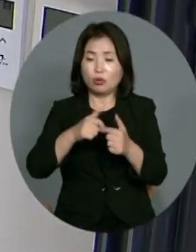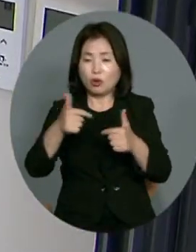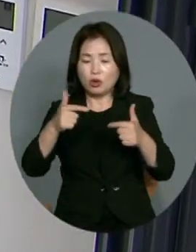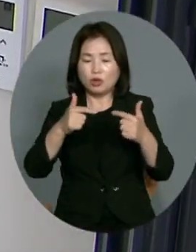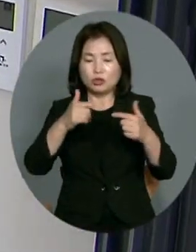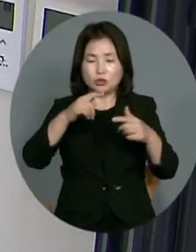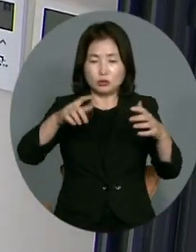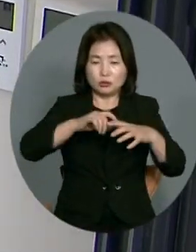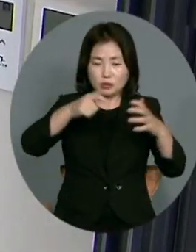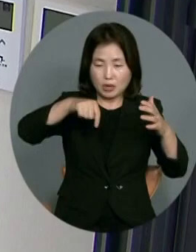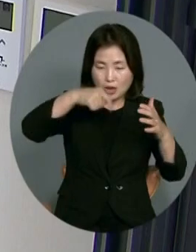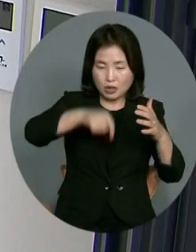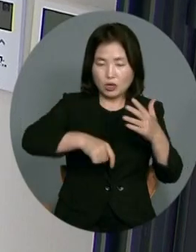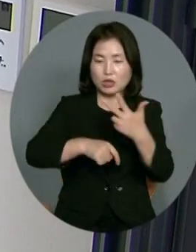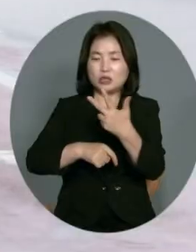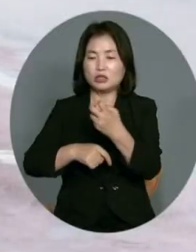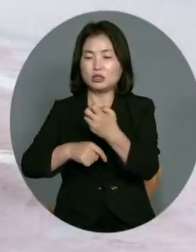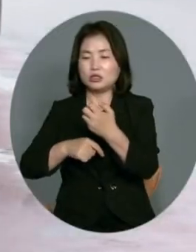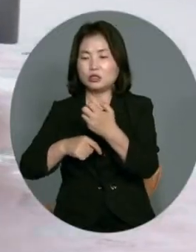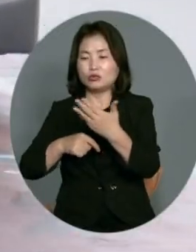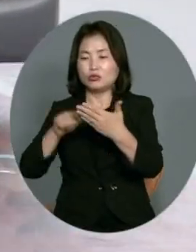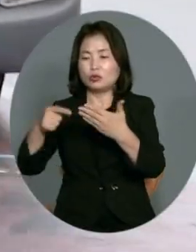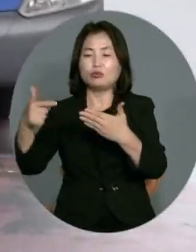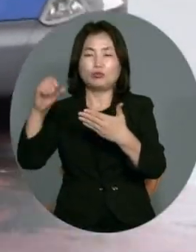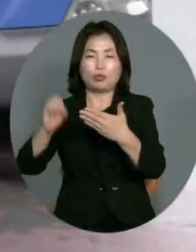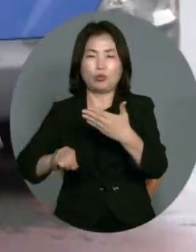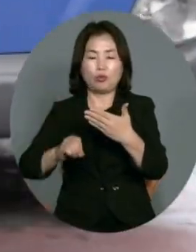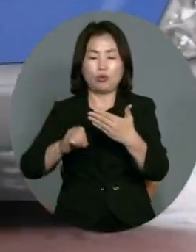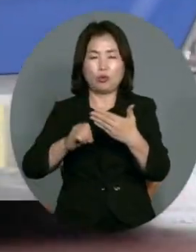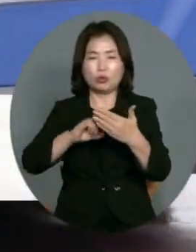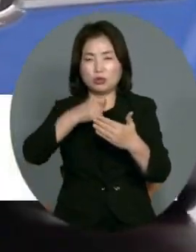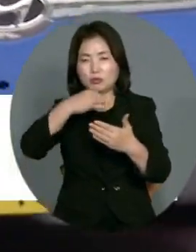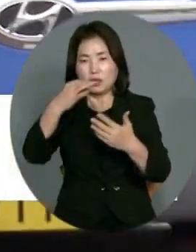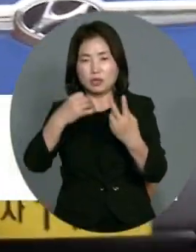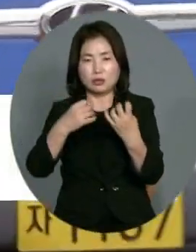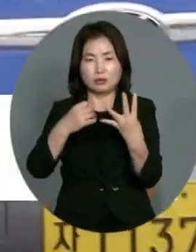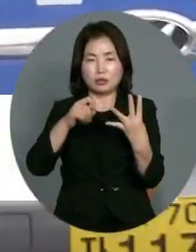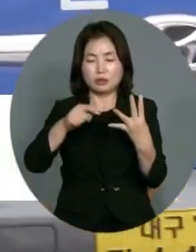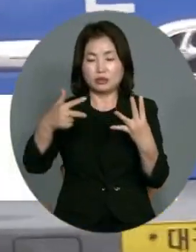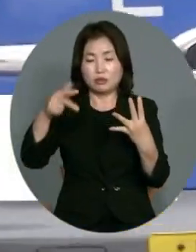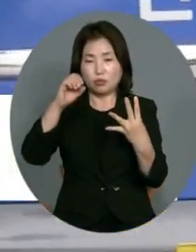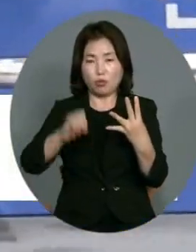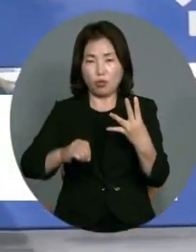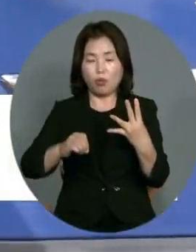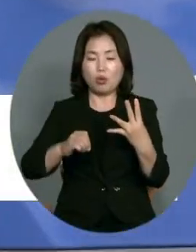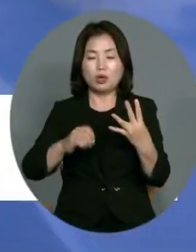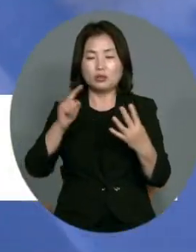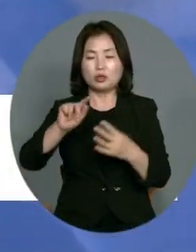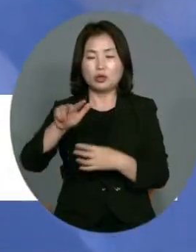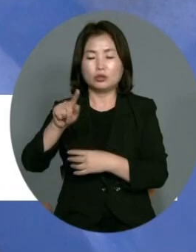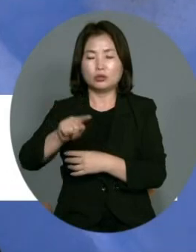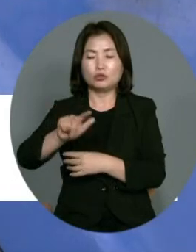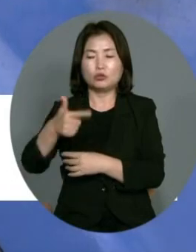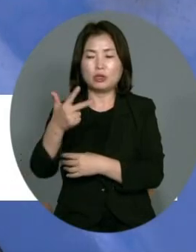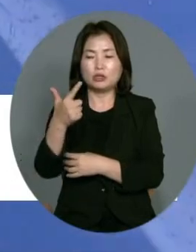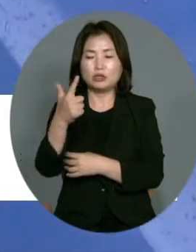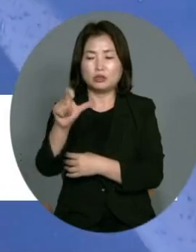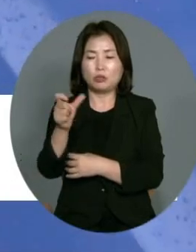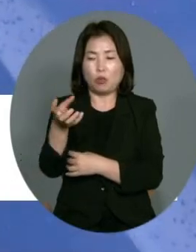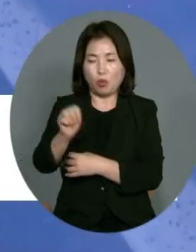예산의 29.6%를 차지합니다. 또 늘어난 예산의 24.7%인 1615억